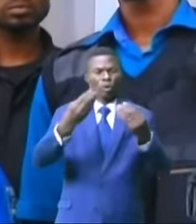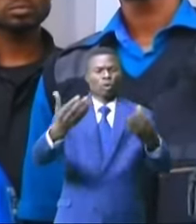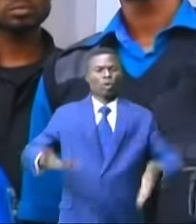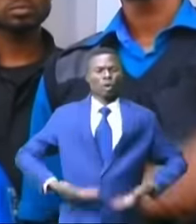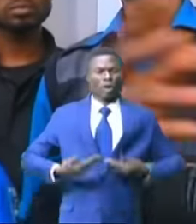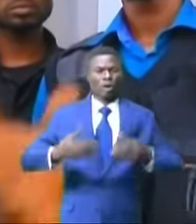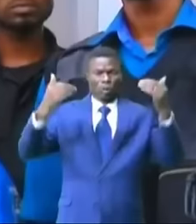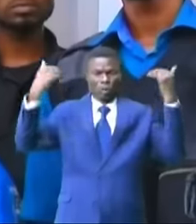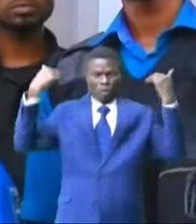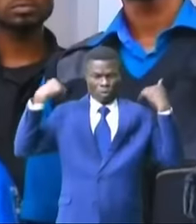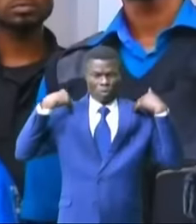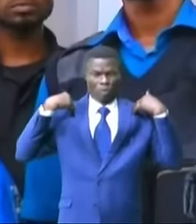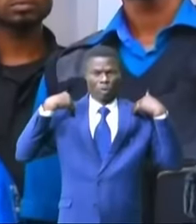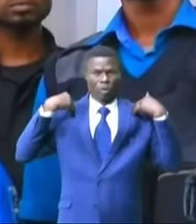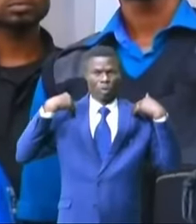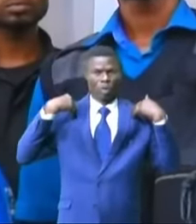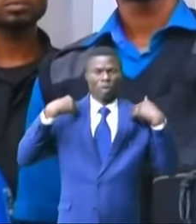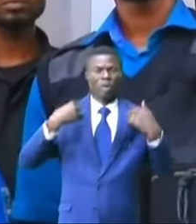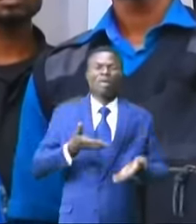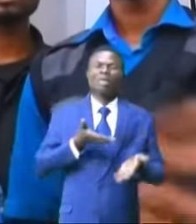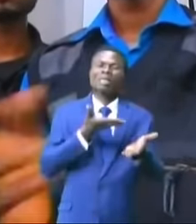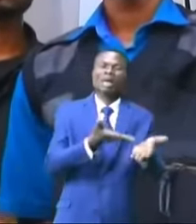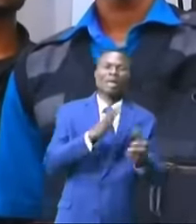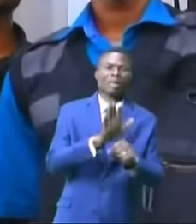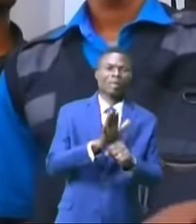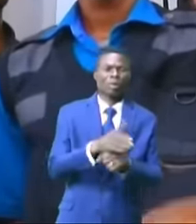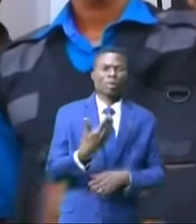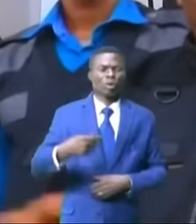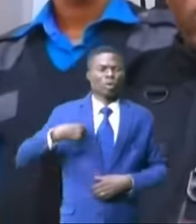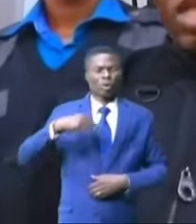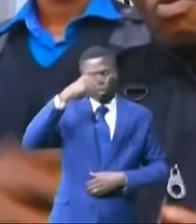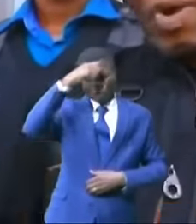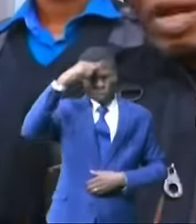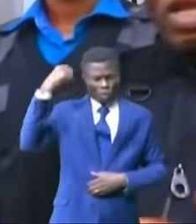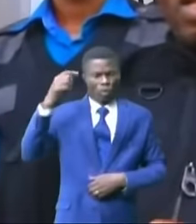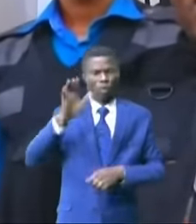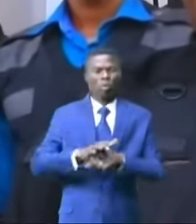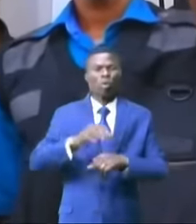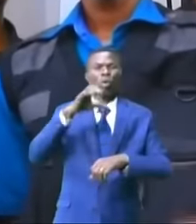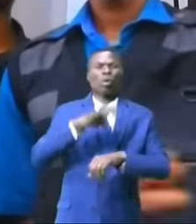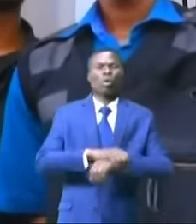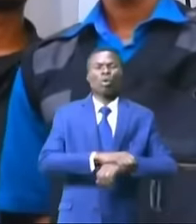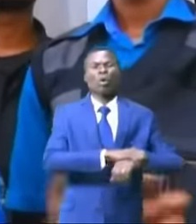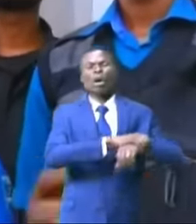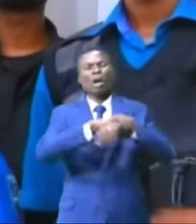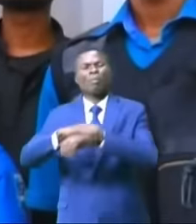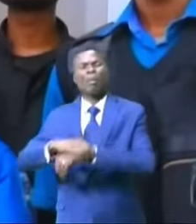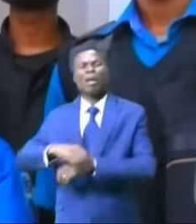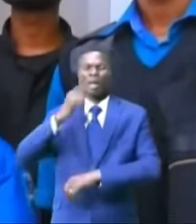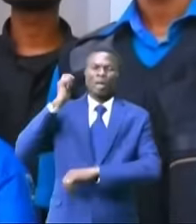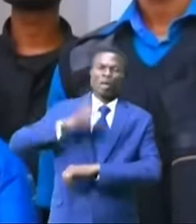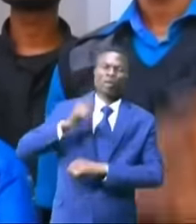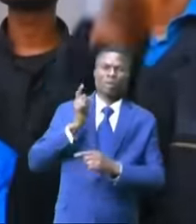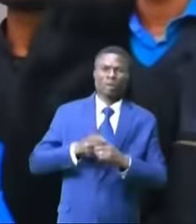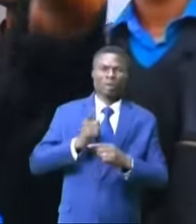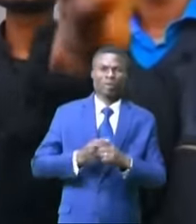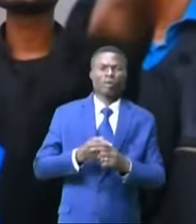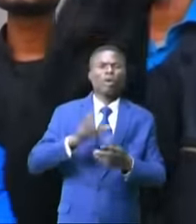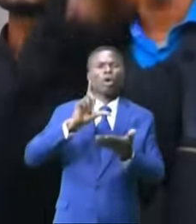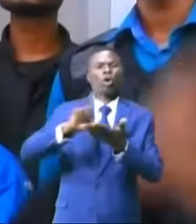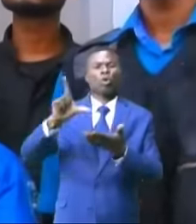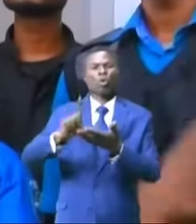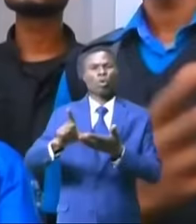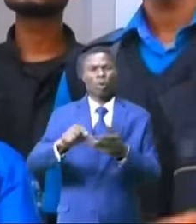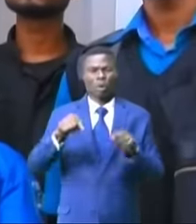autorités et ça doit nous faciliter beaucoup de choses. Nous souffrons pour conduire les détenus au parquet et chaque fois on loue des véhicules. Maintenant nous